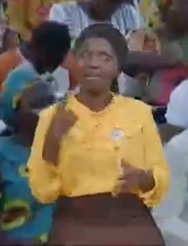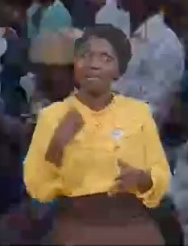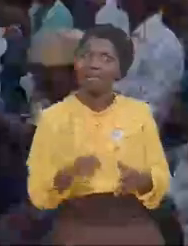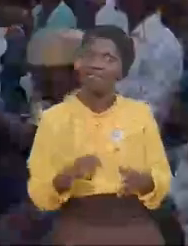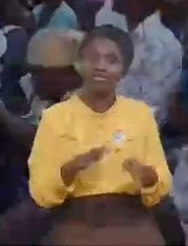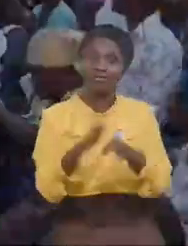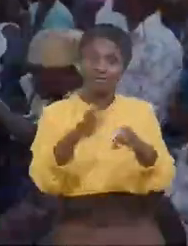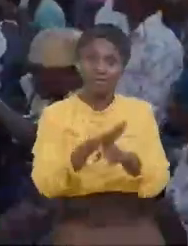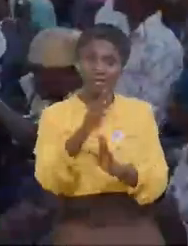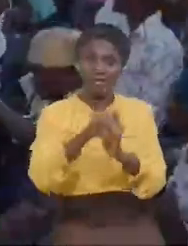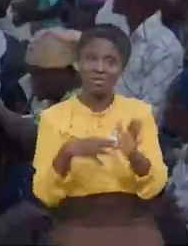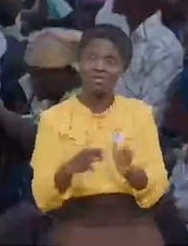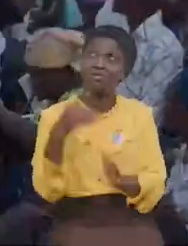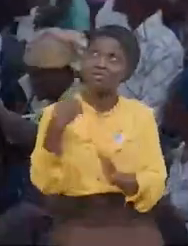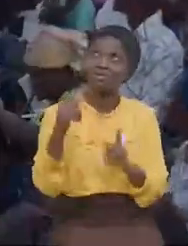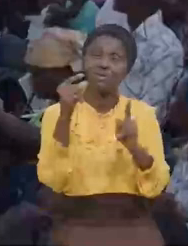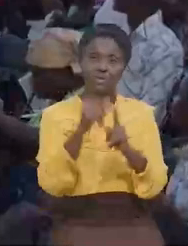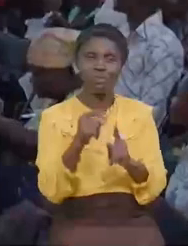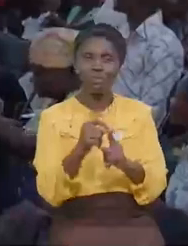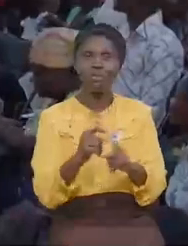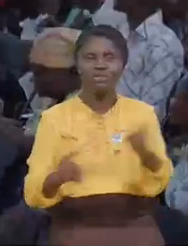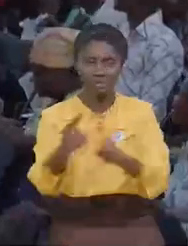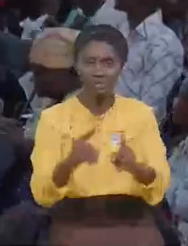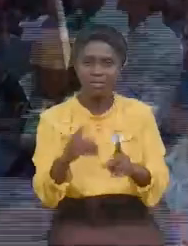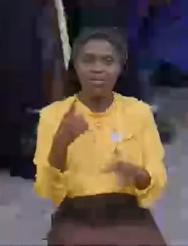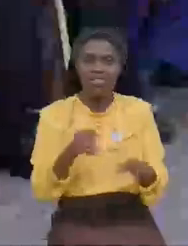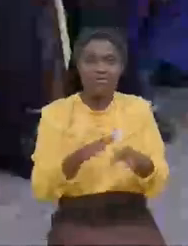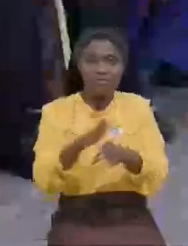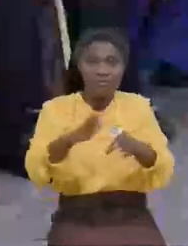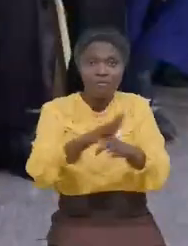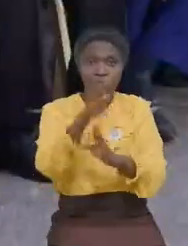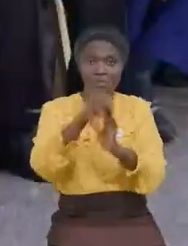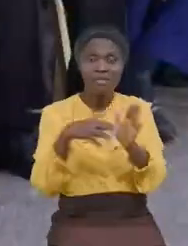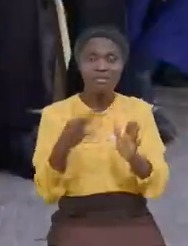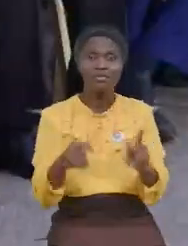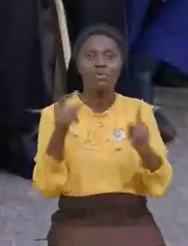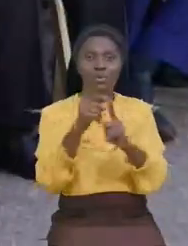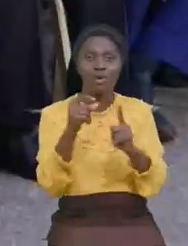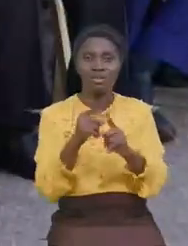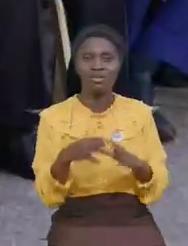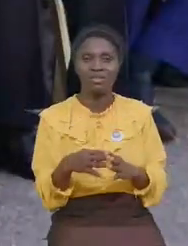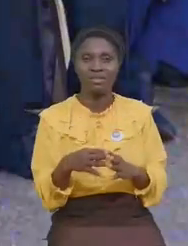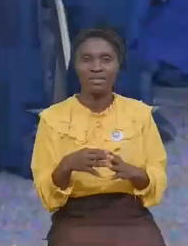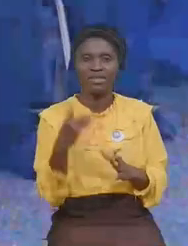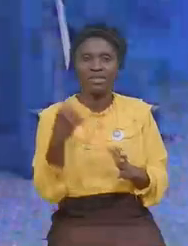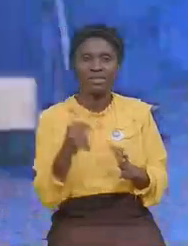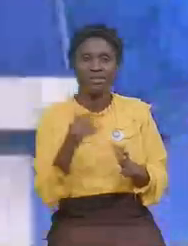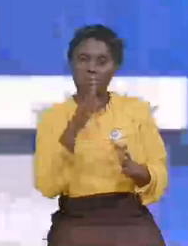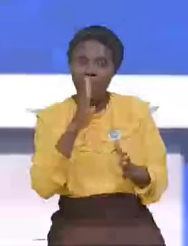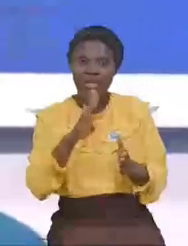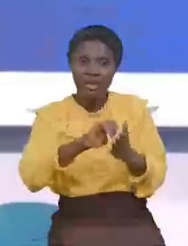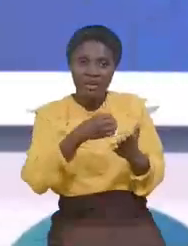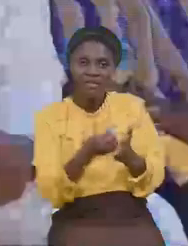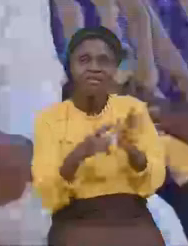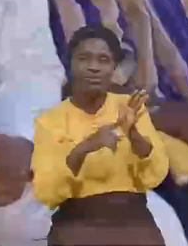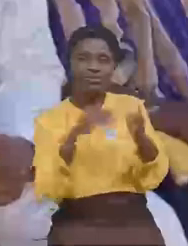L'accomplissement de la parole, il faut le répéter, l'accomplissement de la parole sera